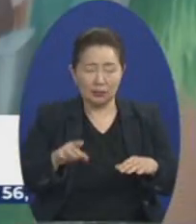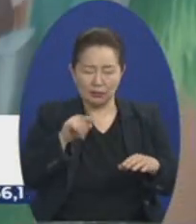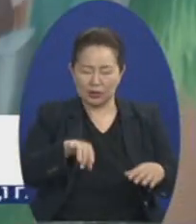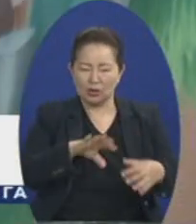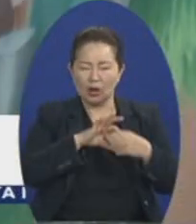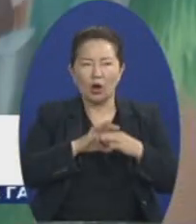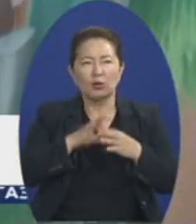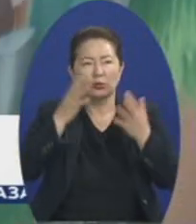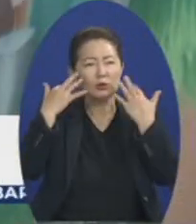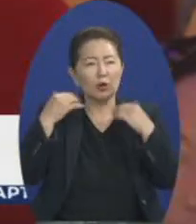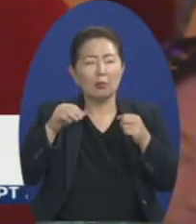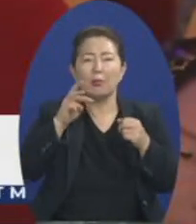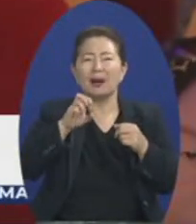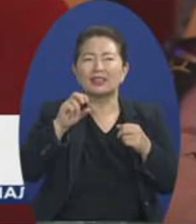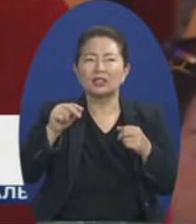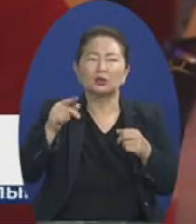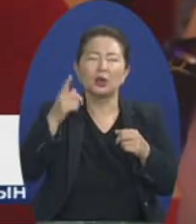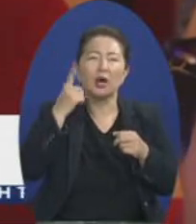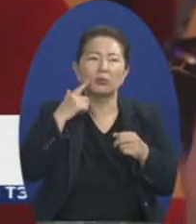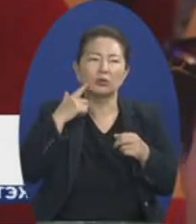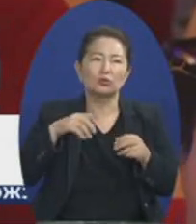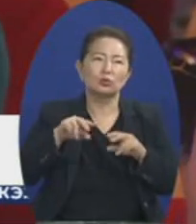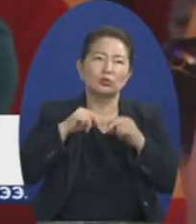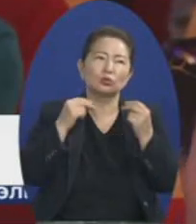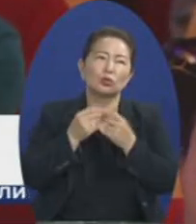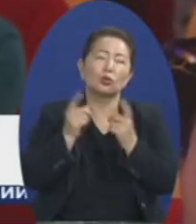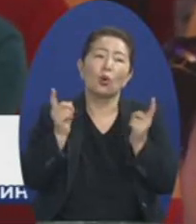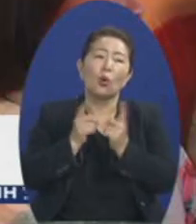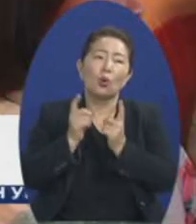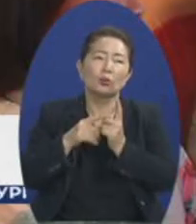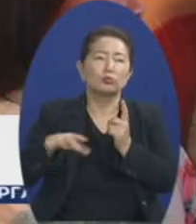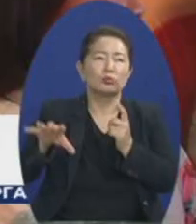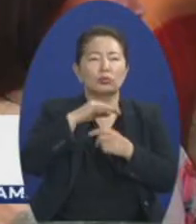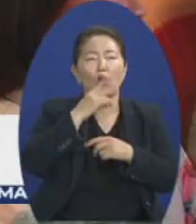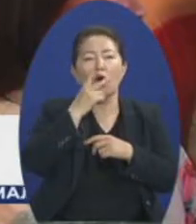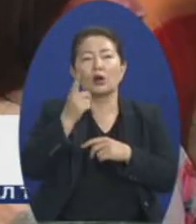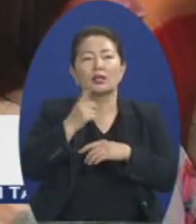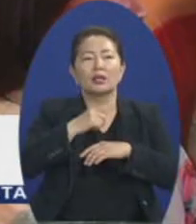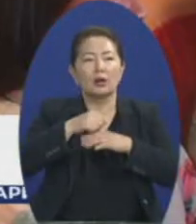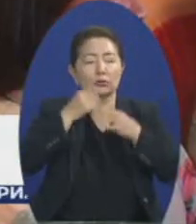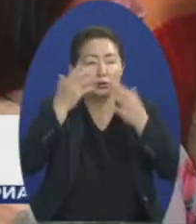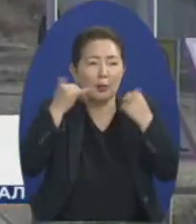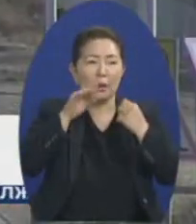зохион байгуулагдсан мал аж ахуйн салбар дахь эмэгтэйчүүдийн чуулга уулзалтыг 21 аймаг зохион